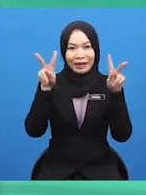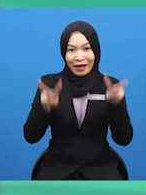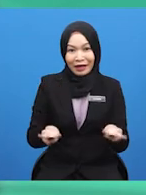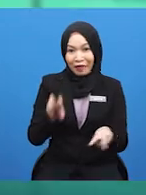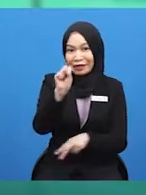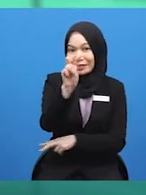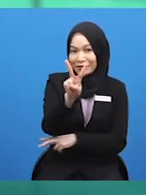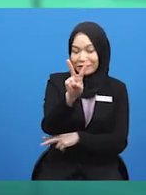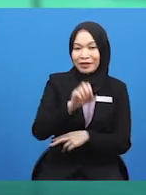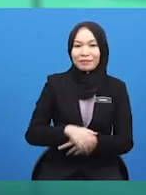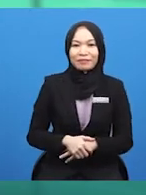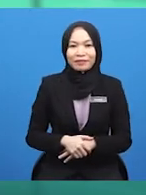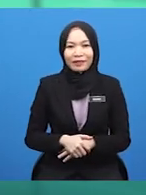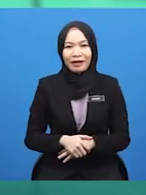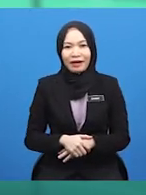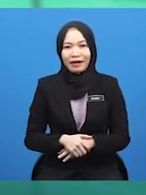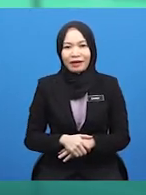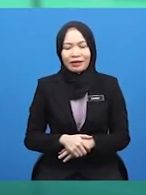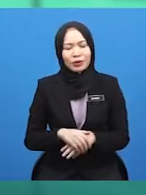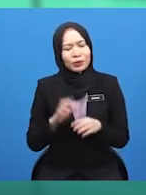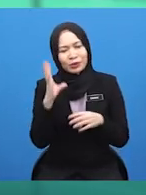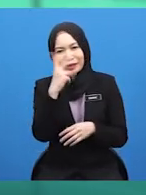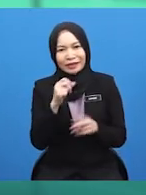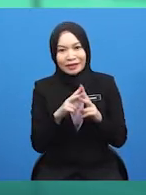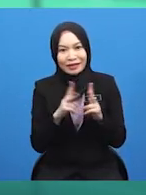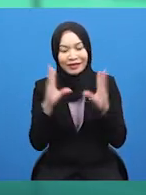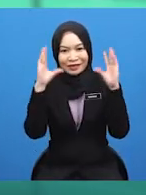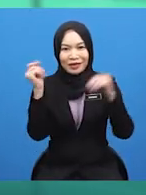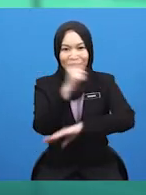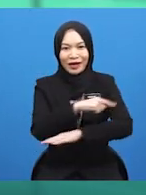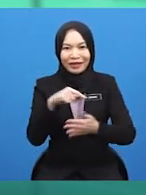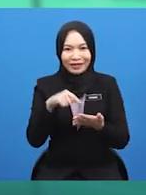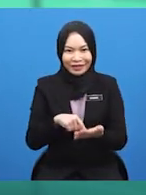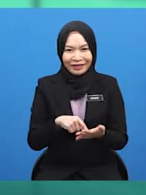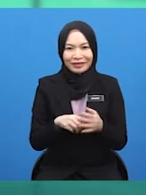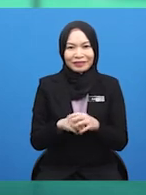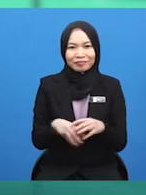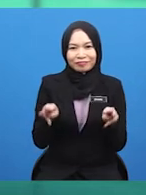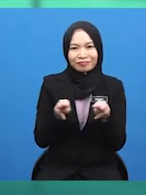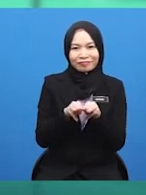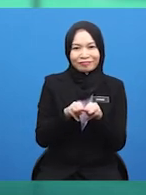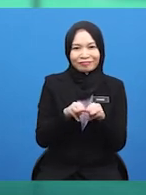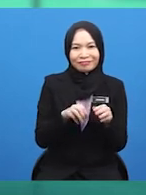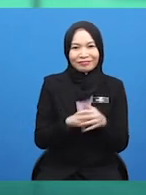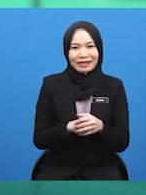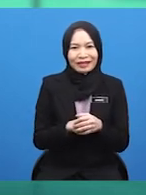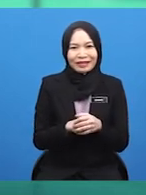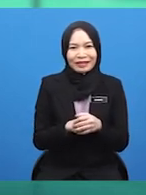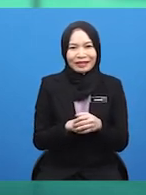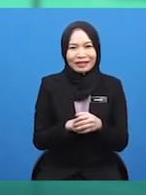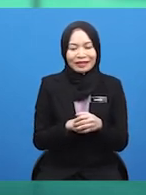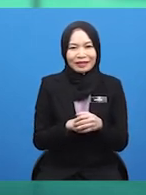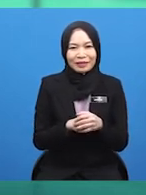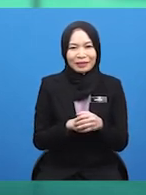SV. Okey, bukan main cantik lagi Cikgu Nadia pada hari ini. Umpama ratu lah, lawa sangat ni daripada kenduri kahwin. Ke apa